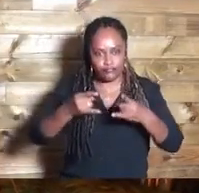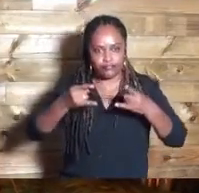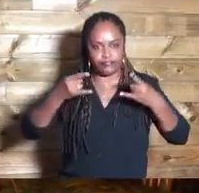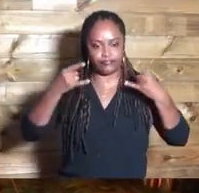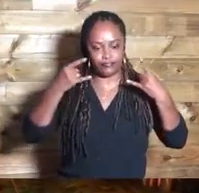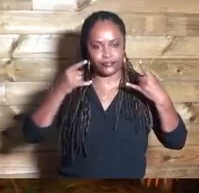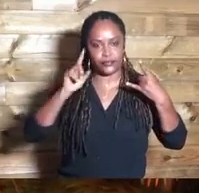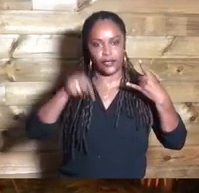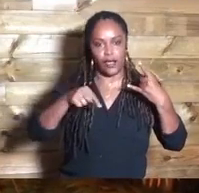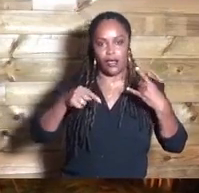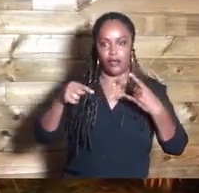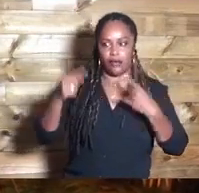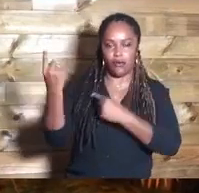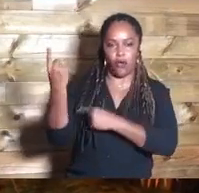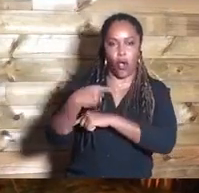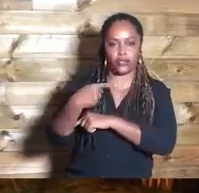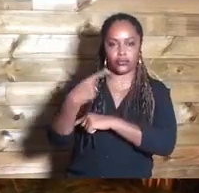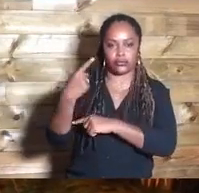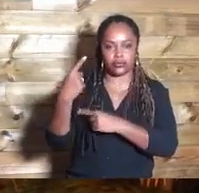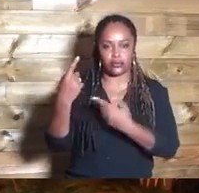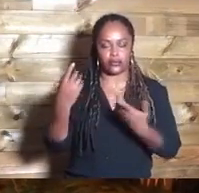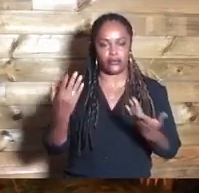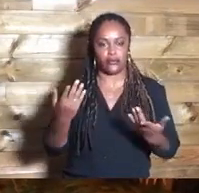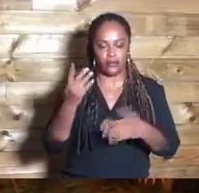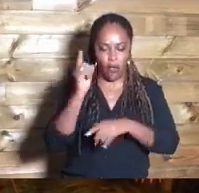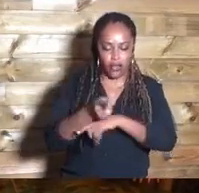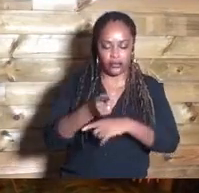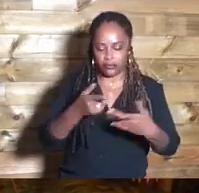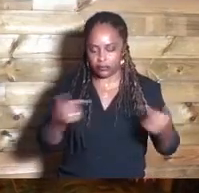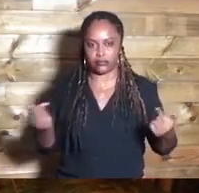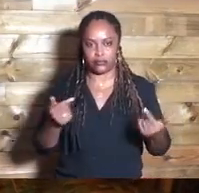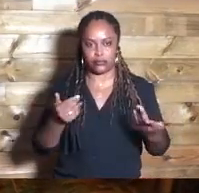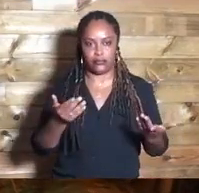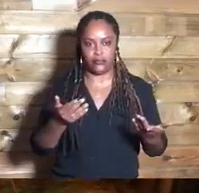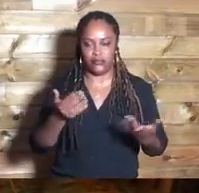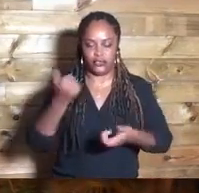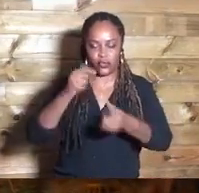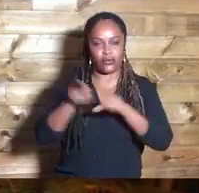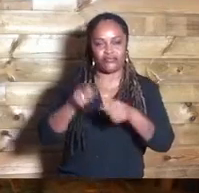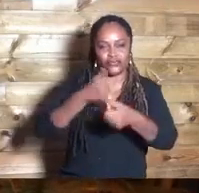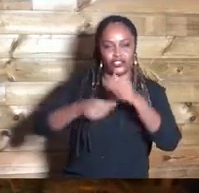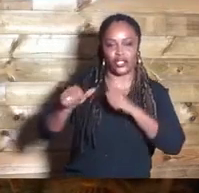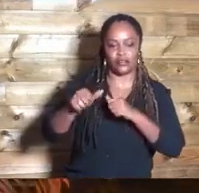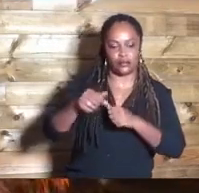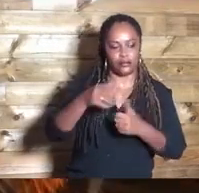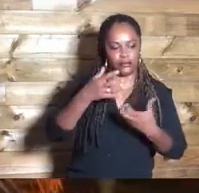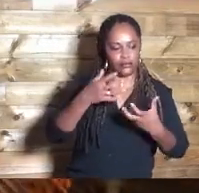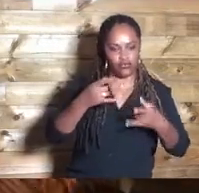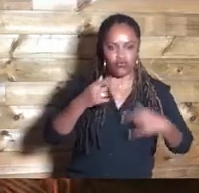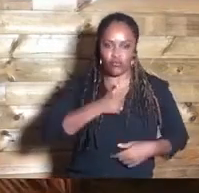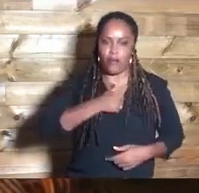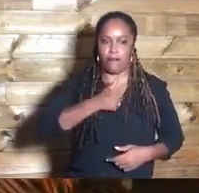cet arbitraire colonial, de cette tutelle séculaire qui nous empêchait d'être nous-mêmes.